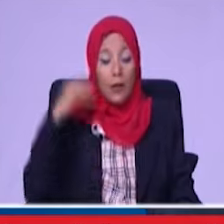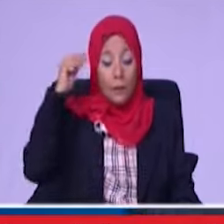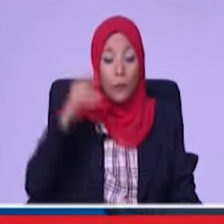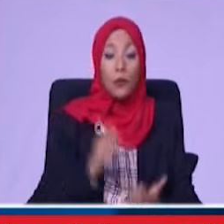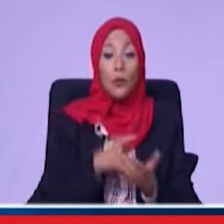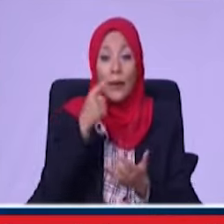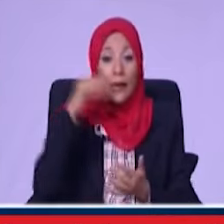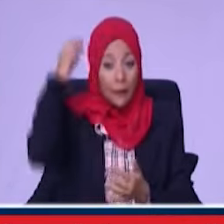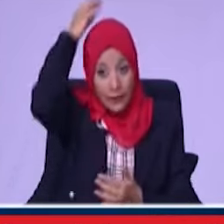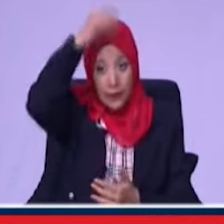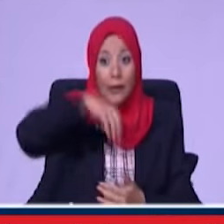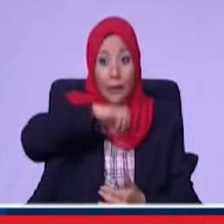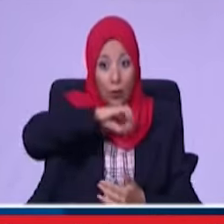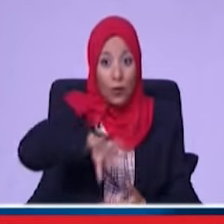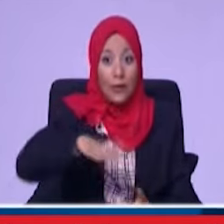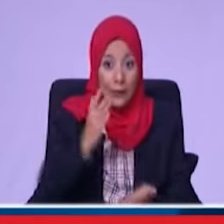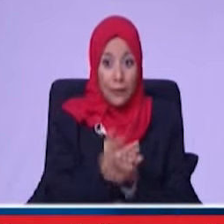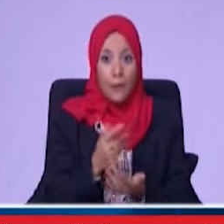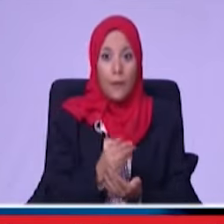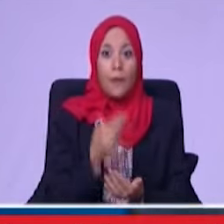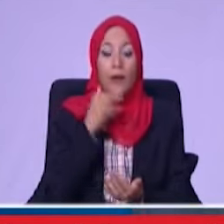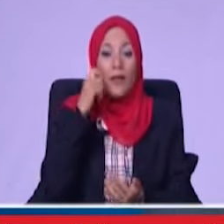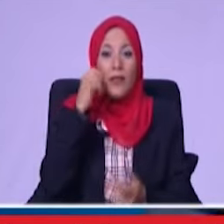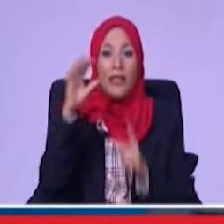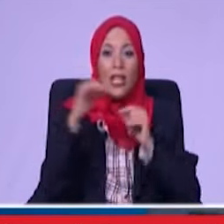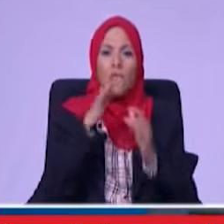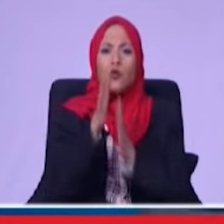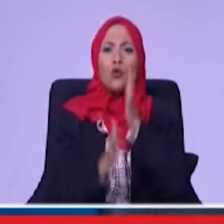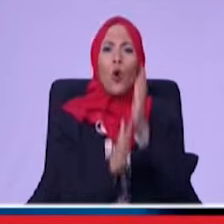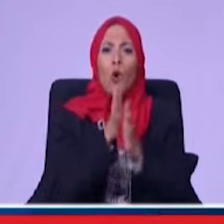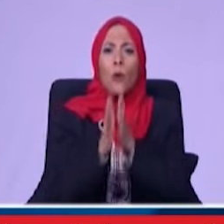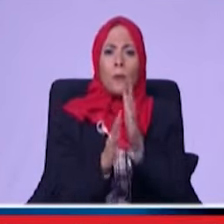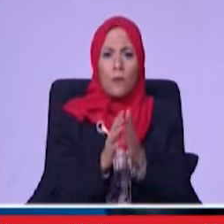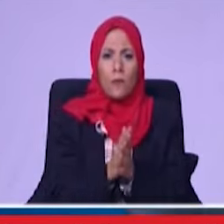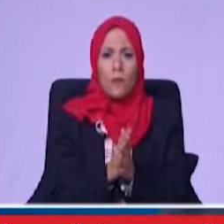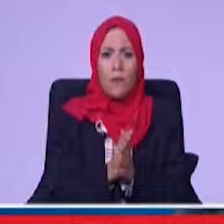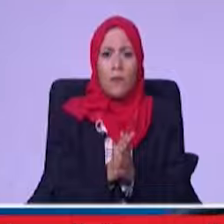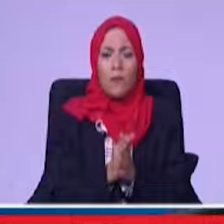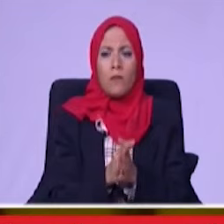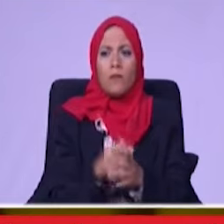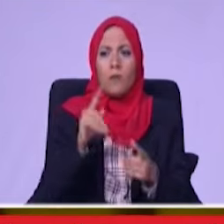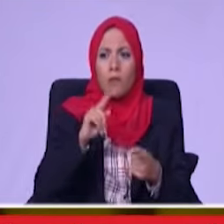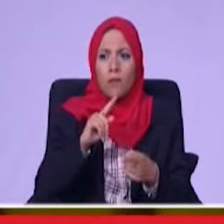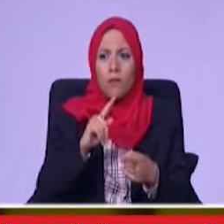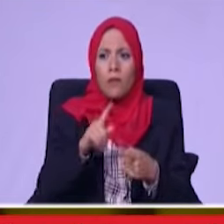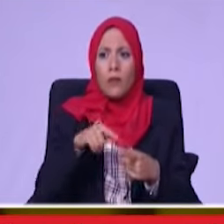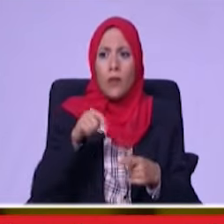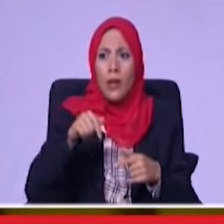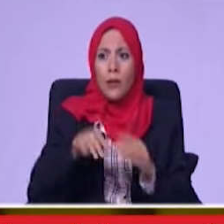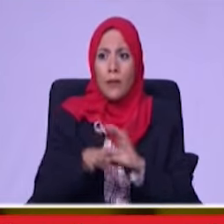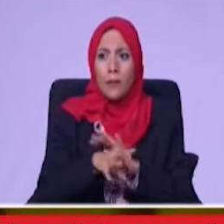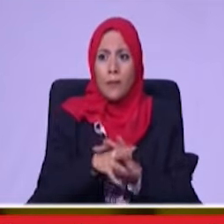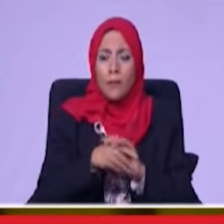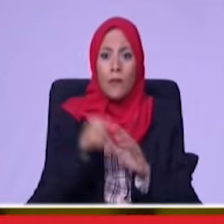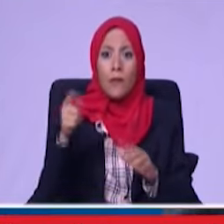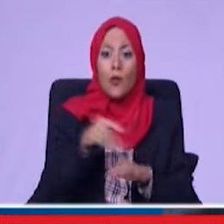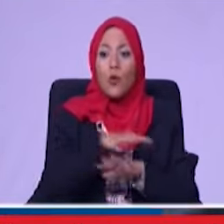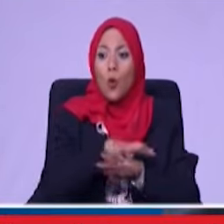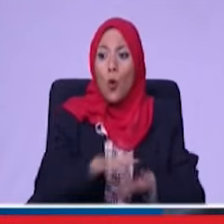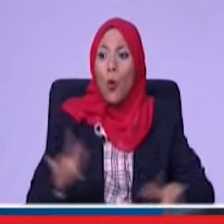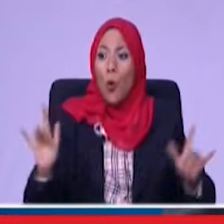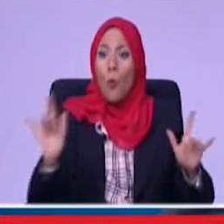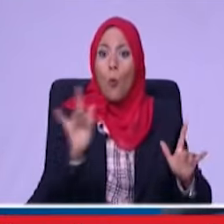وسلم ناس في جهنم ويعذبون. بس ده احنا بنتكلم هنا ايه؟ في يوم القيامه بقى. يوم